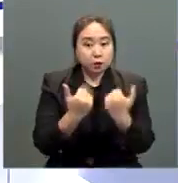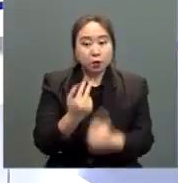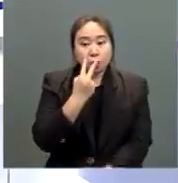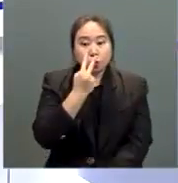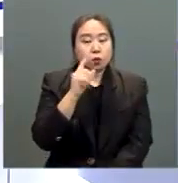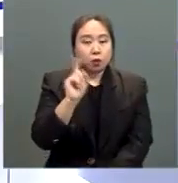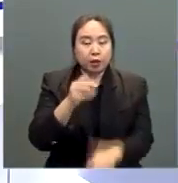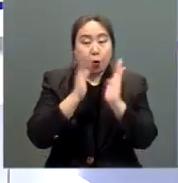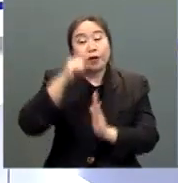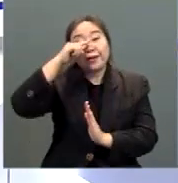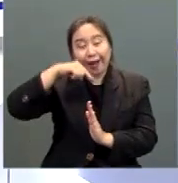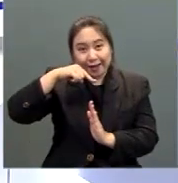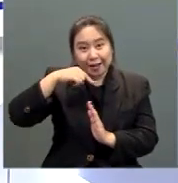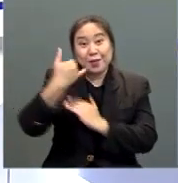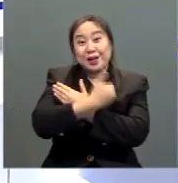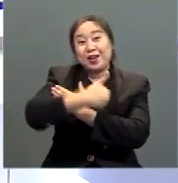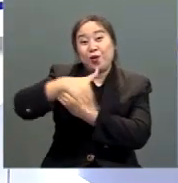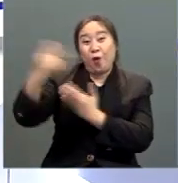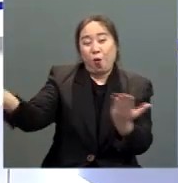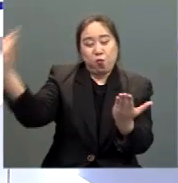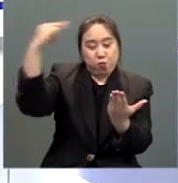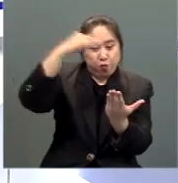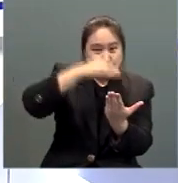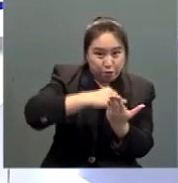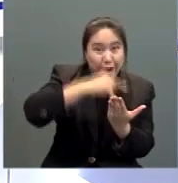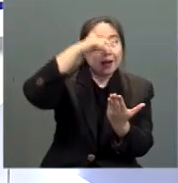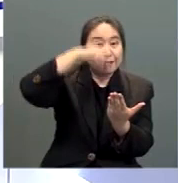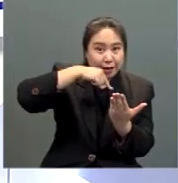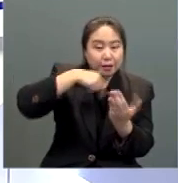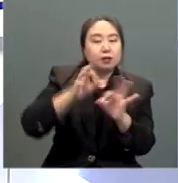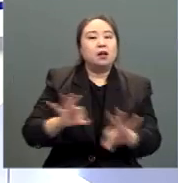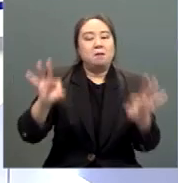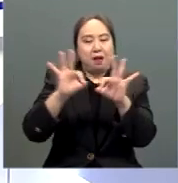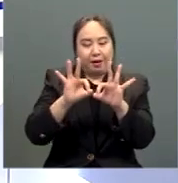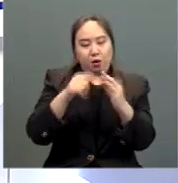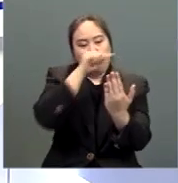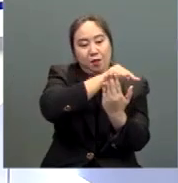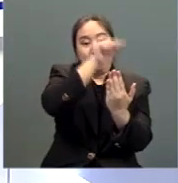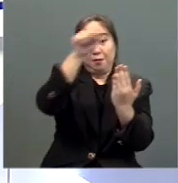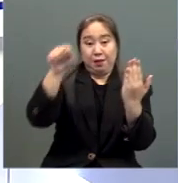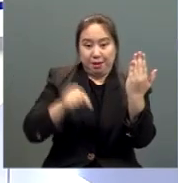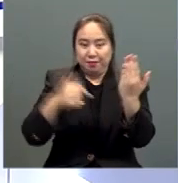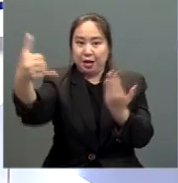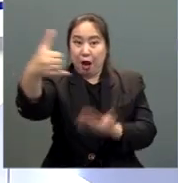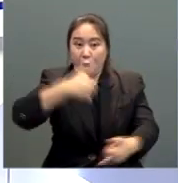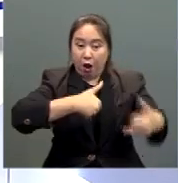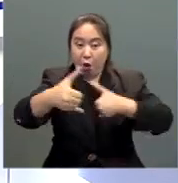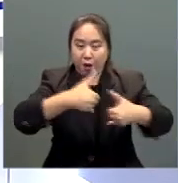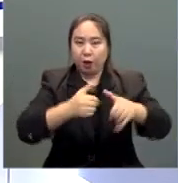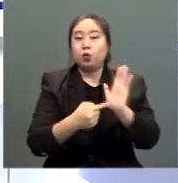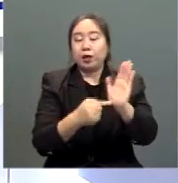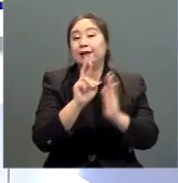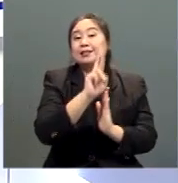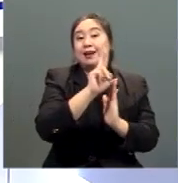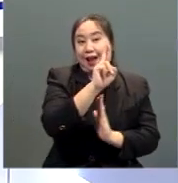าดูการดูแลคนไทยที่เดินทางกลับมาจากต่างประเทศโดยเฉพาะกลุ่มที่เดินทางข้ามมาจากชายแดนเนี่ยนะคะอย่างที่เชียงรายจุดผ่านแดนถาวรแม่